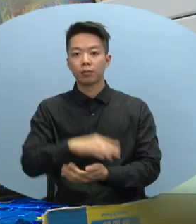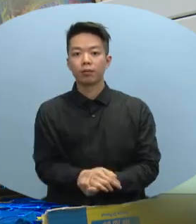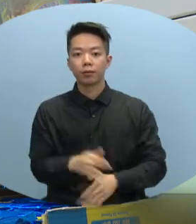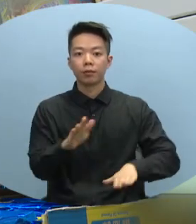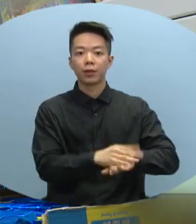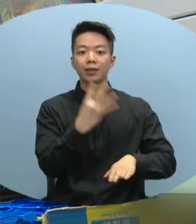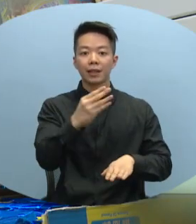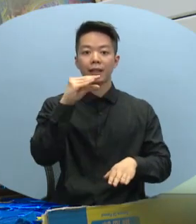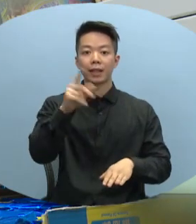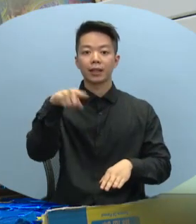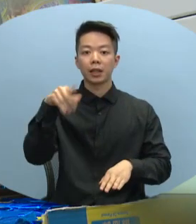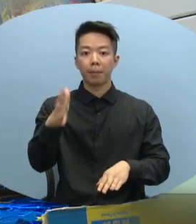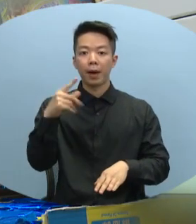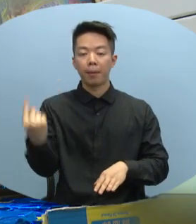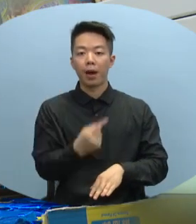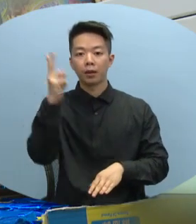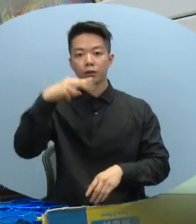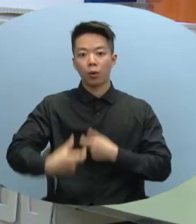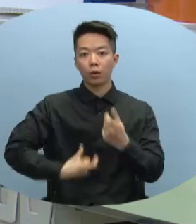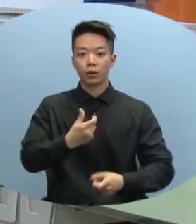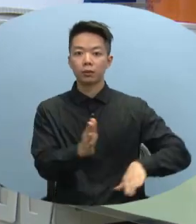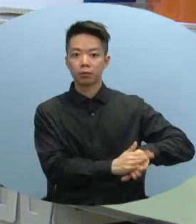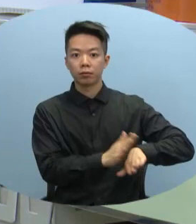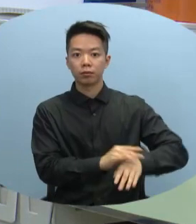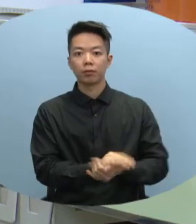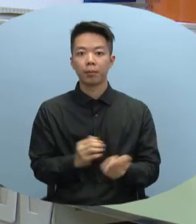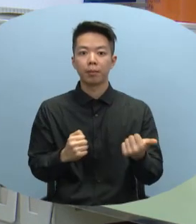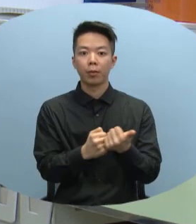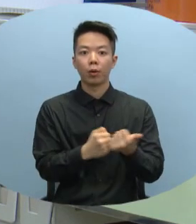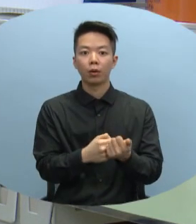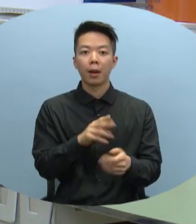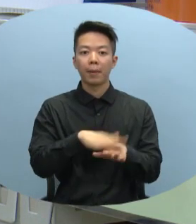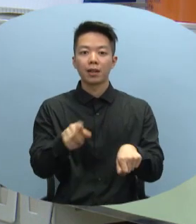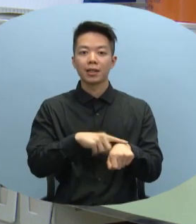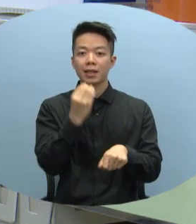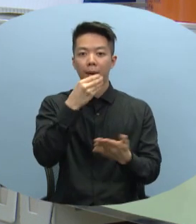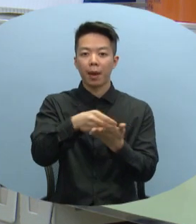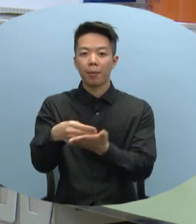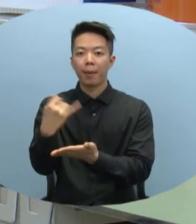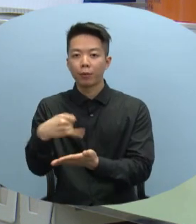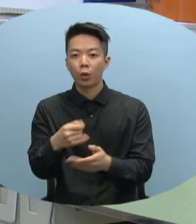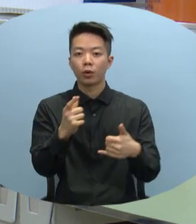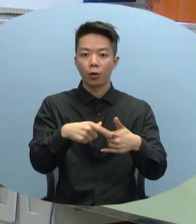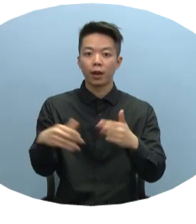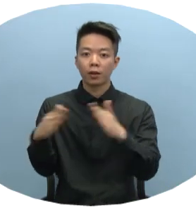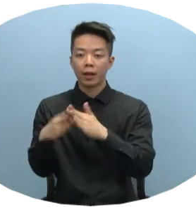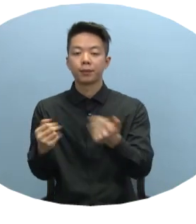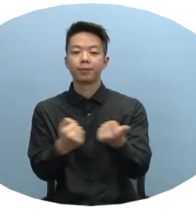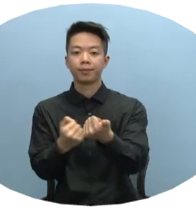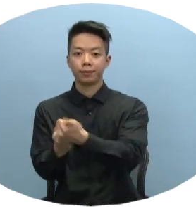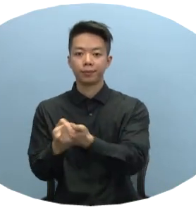留4亿1500万元经常开支，支援难以应付日常食物开支的个人和家庭。